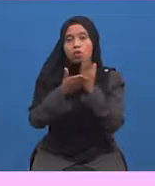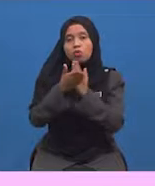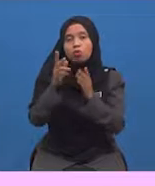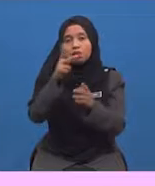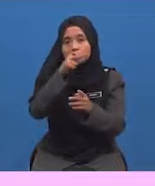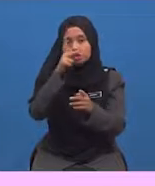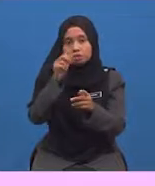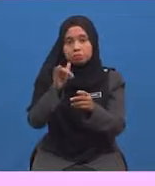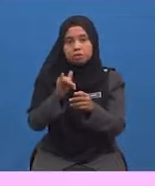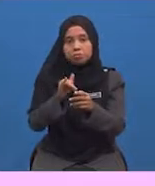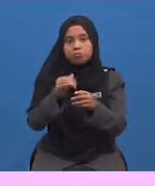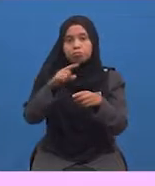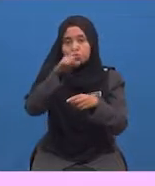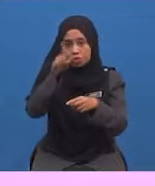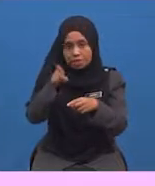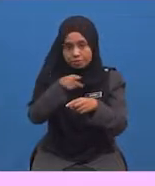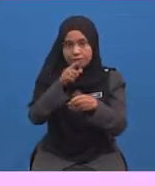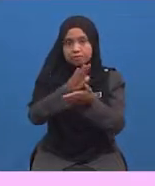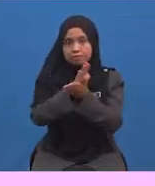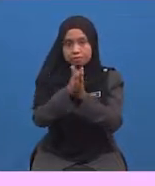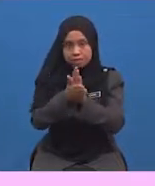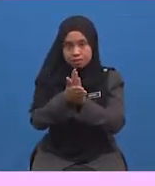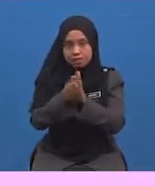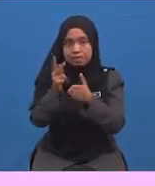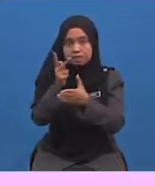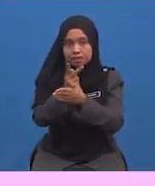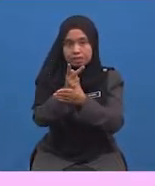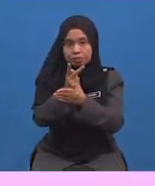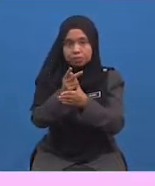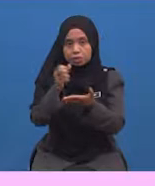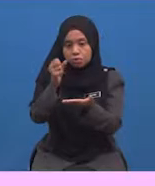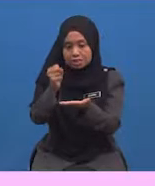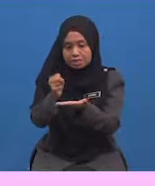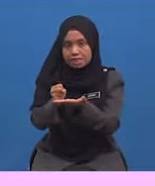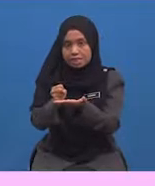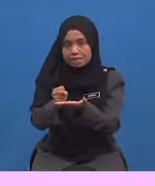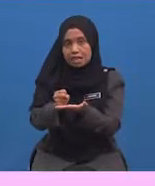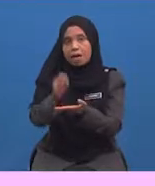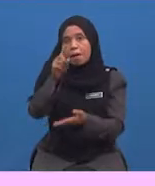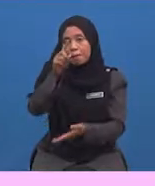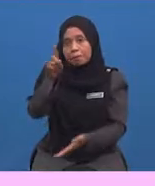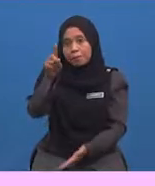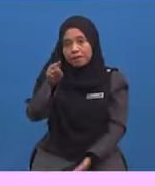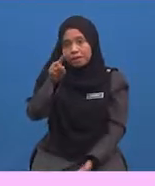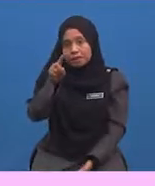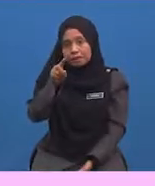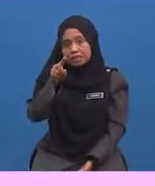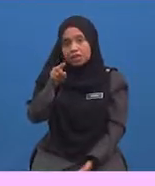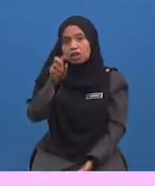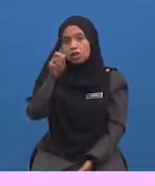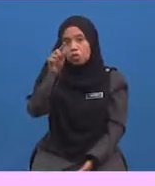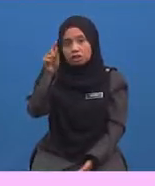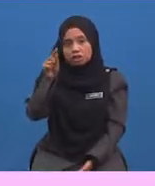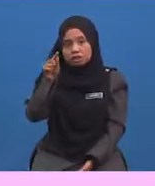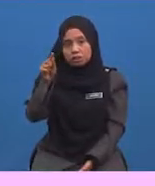luas tapak berbentuk bulatan, maka isi padu silinder ialah pi J kuasa 2T, di mana